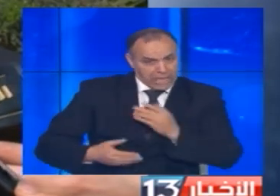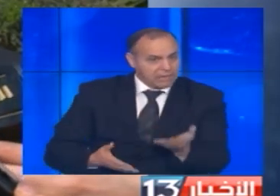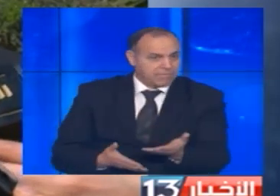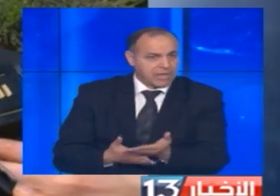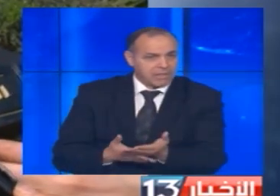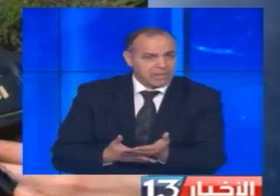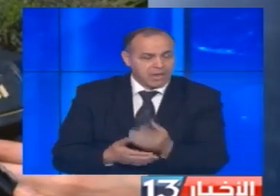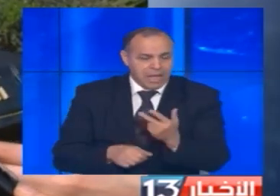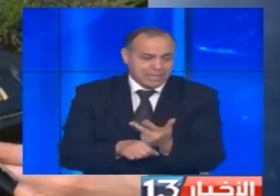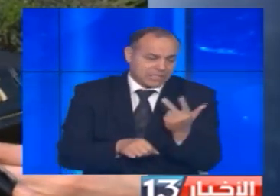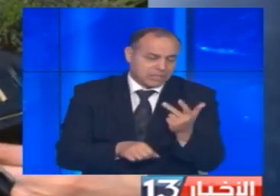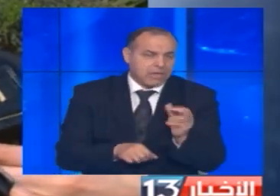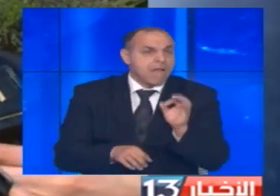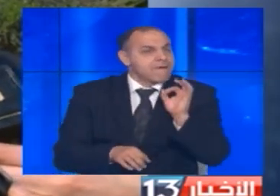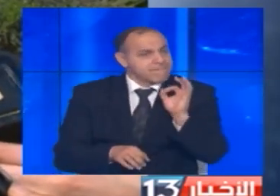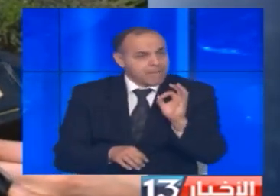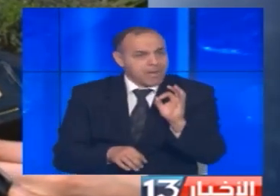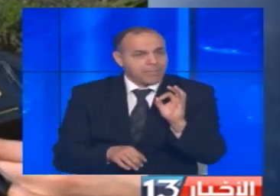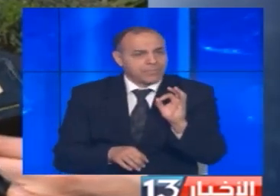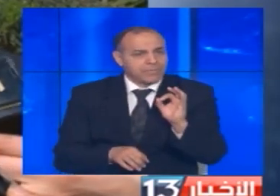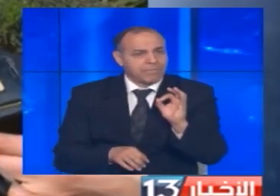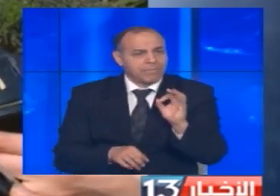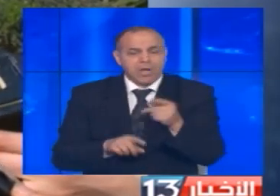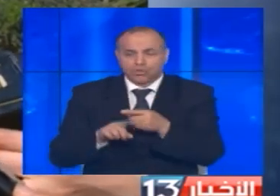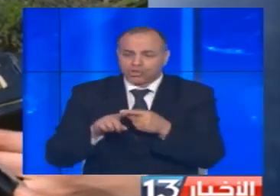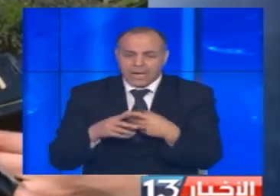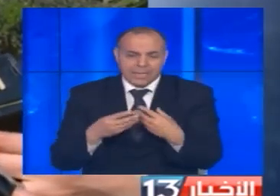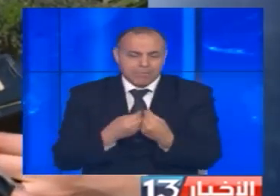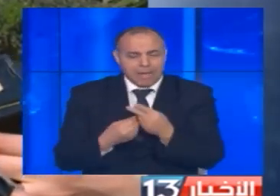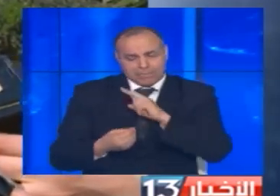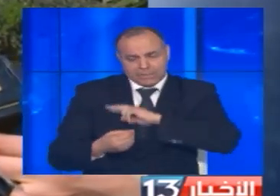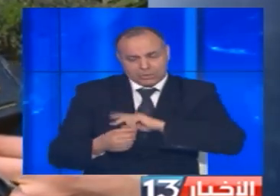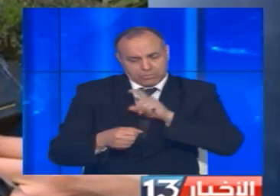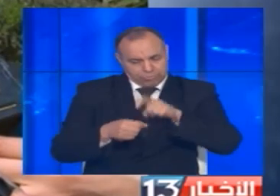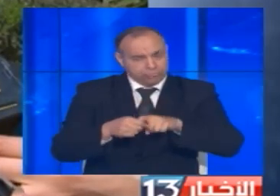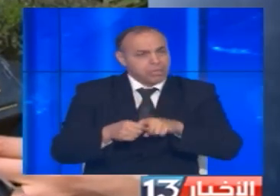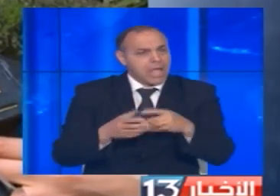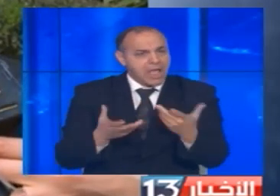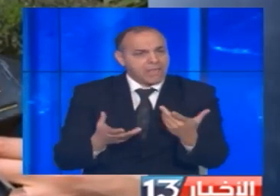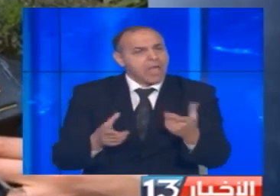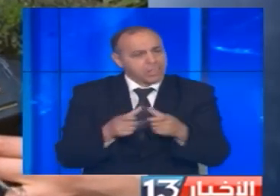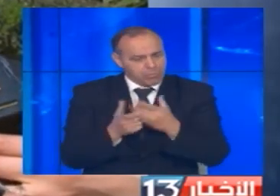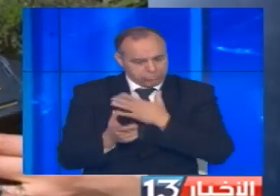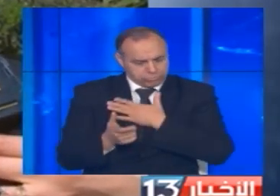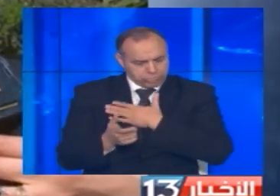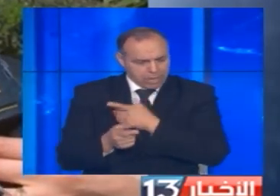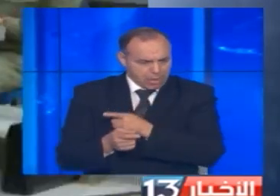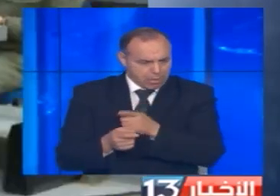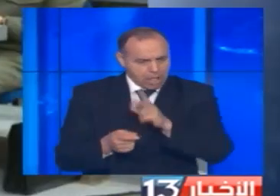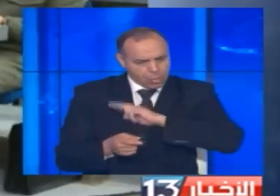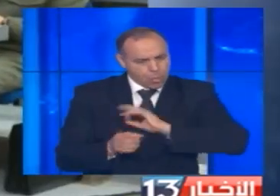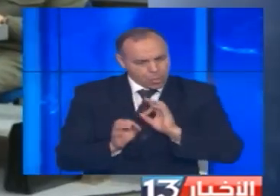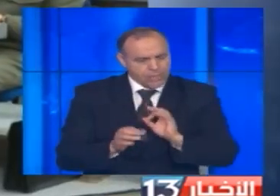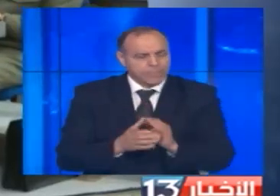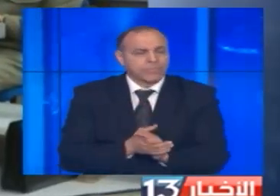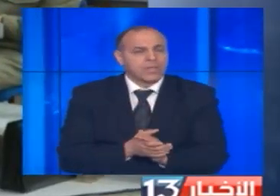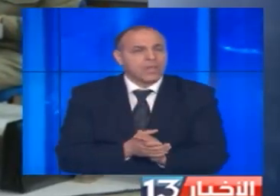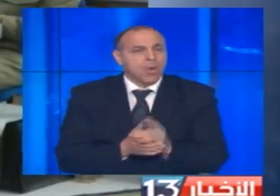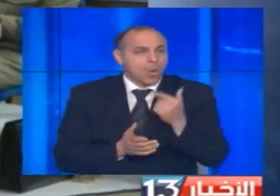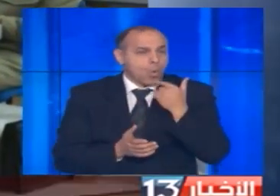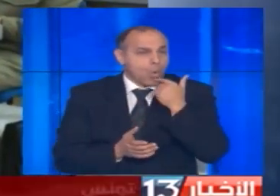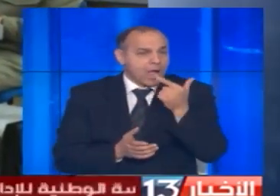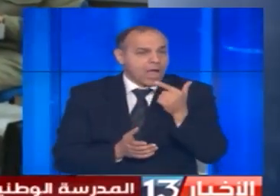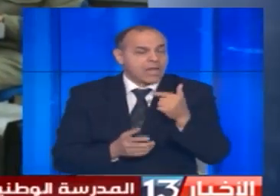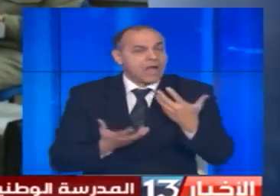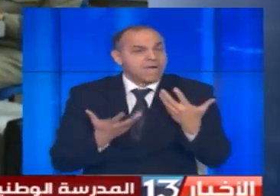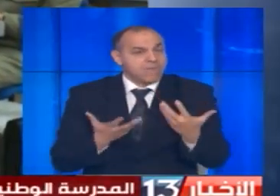مدة 3 سنوات، ثم حتى معناها الاشتراكات نتاعهم الاجتماعية تكفلت بهم الدولة حتى لمدة التقاعد نتاعهم. وأضاف الراجحي أن من